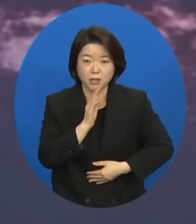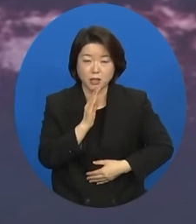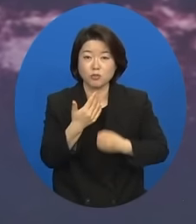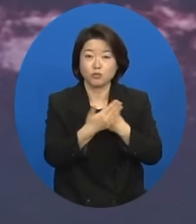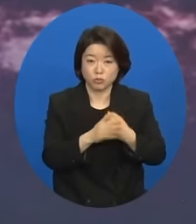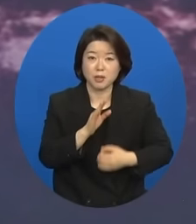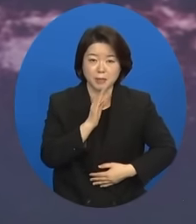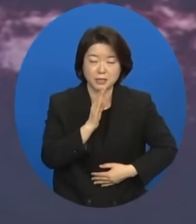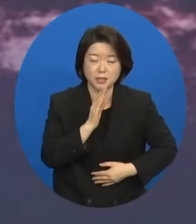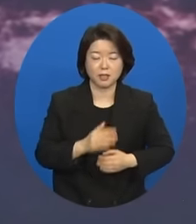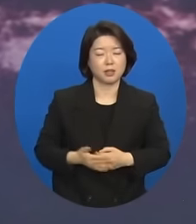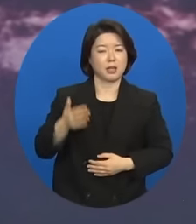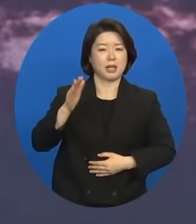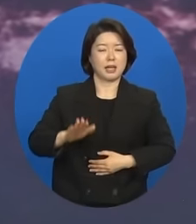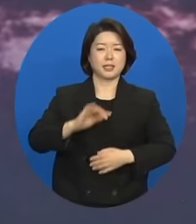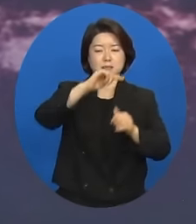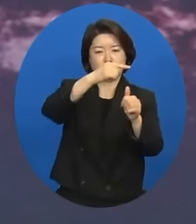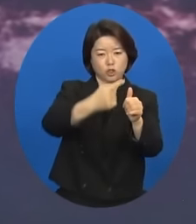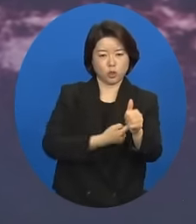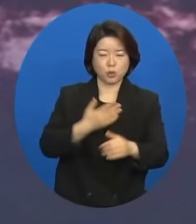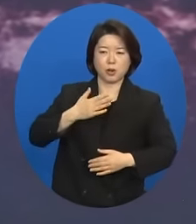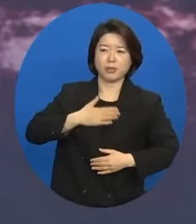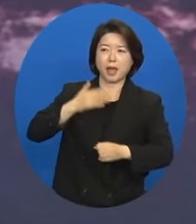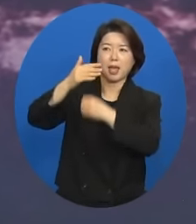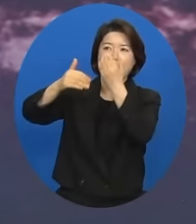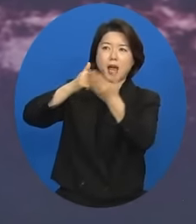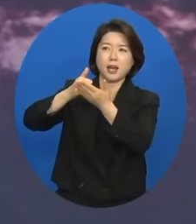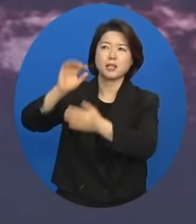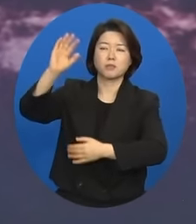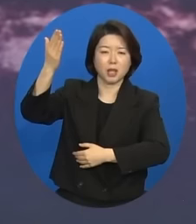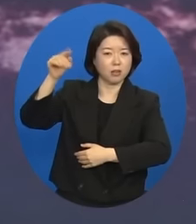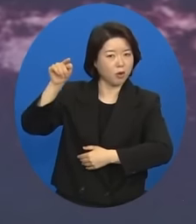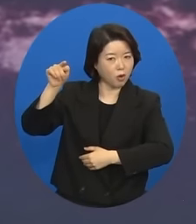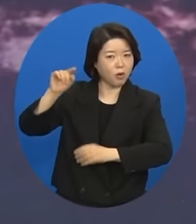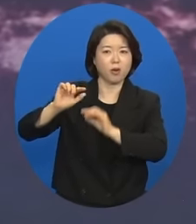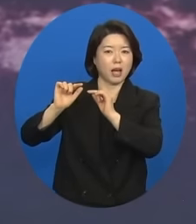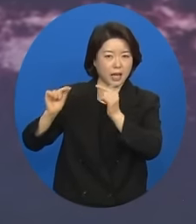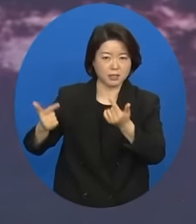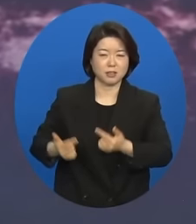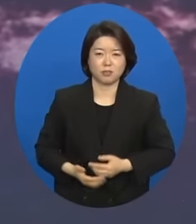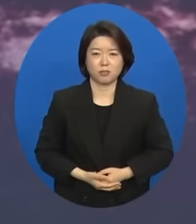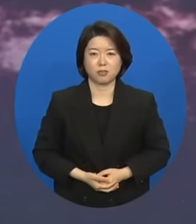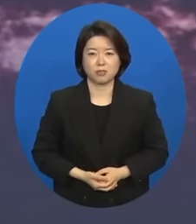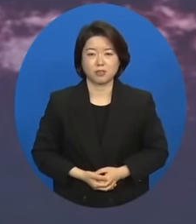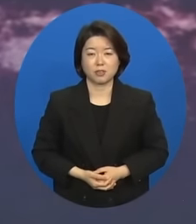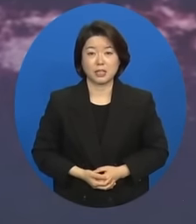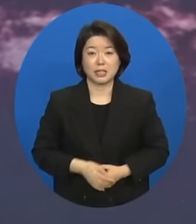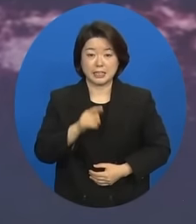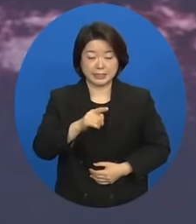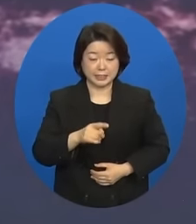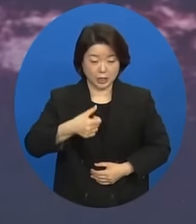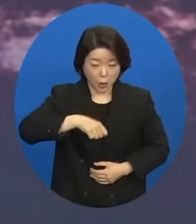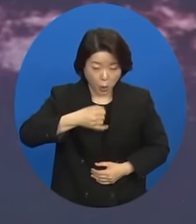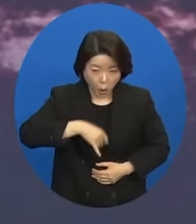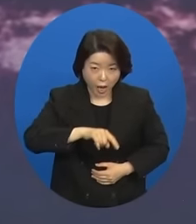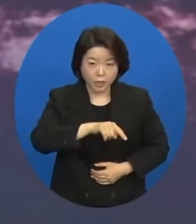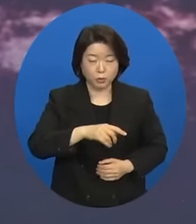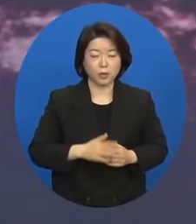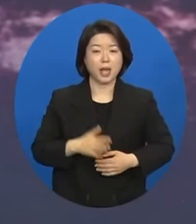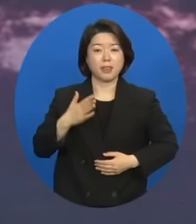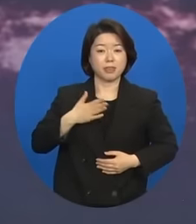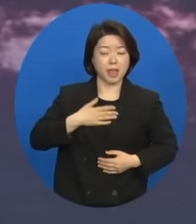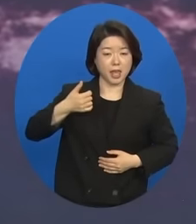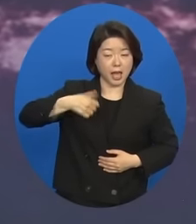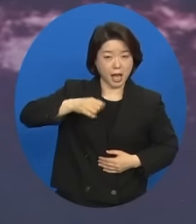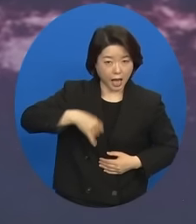그렇다고 해서 저절로 나의 하나님이 되는 건 아니에요 그 아이들도 저희 아이들도 그 밑에